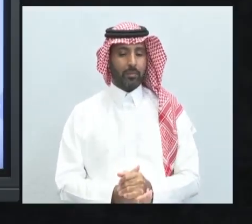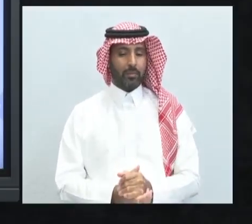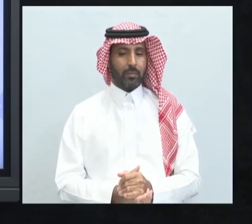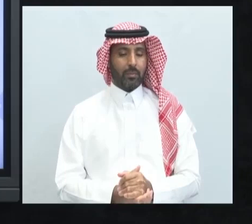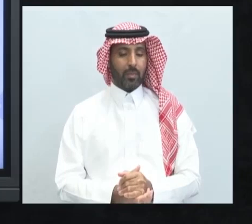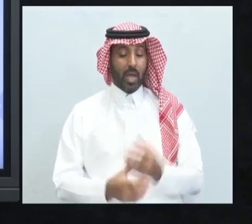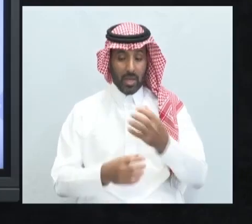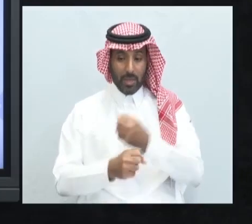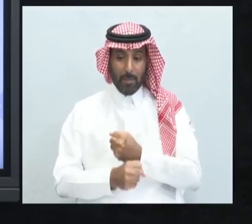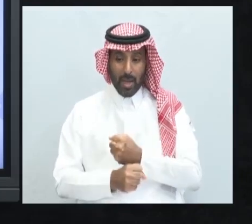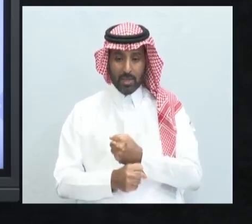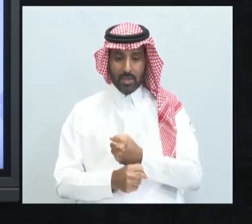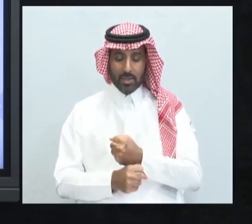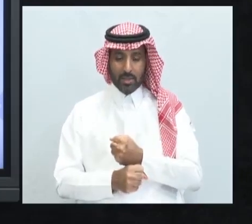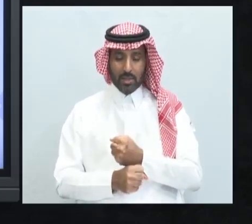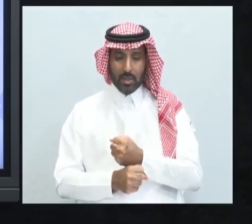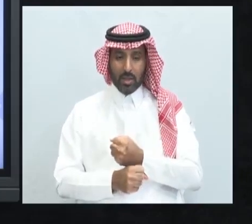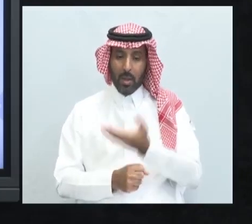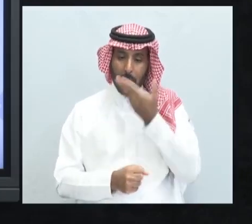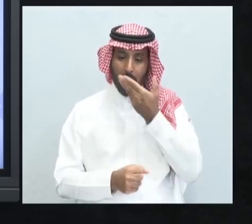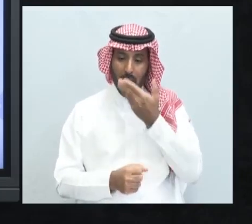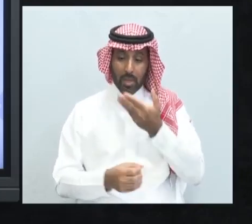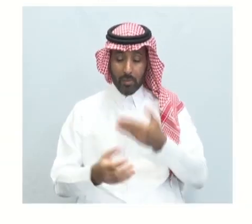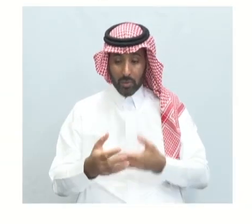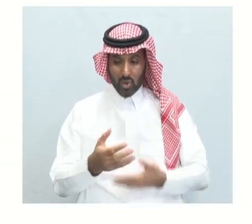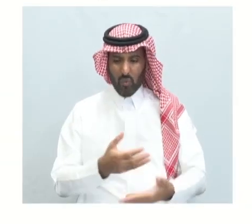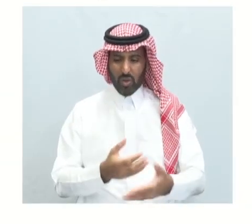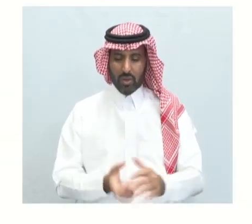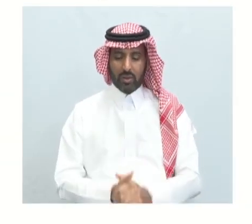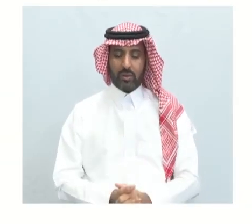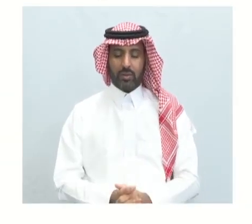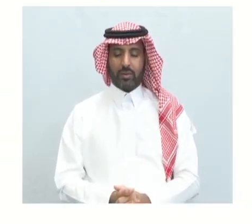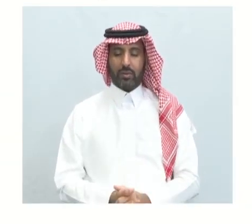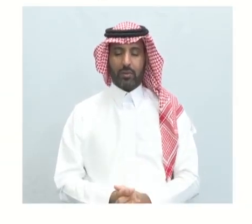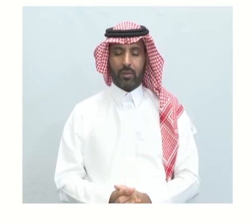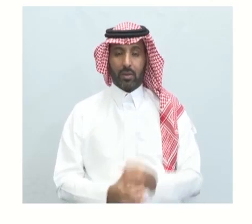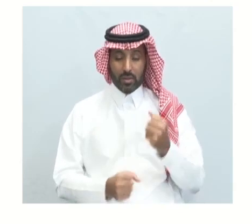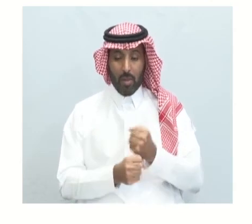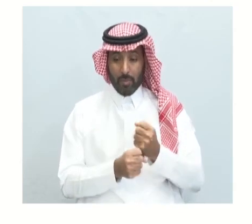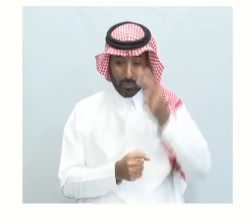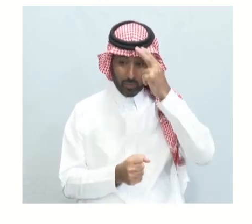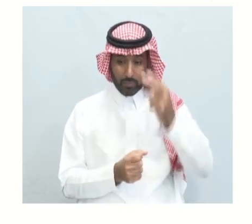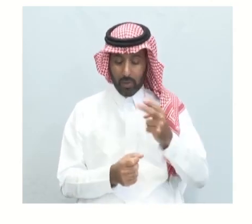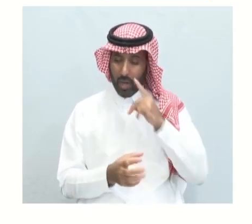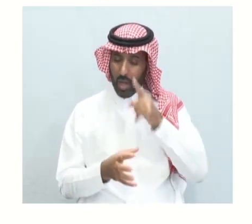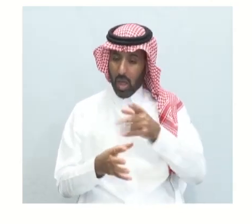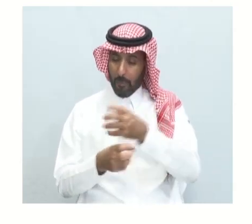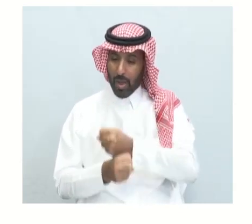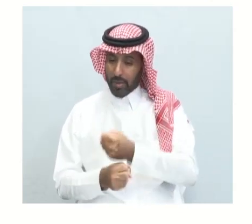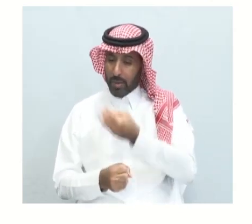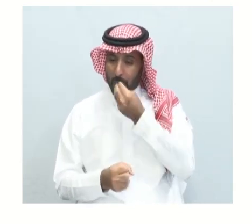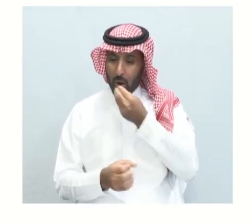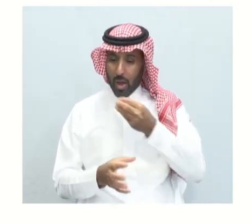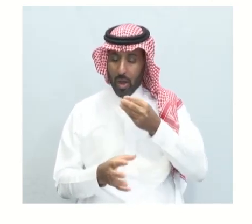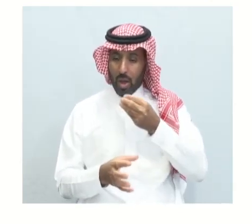عمليه حمايه لمواردنا المائيه تعمل المملكه العربيه السعوديه على حمايه مواردنا